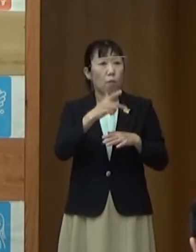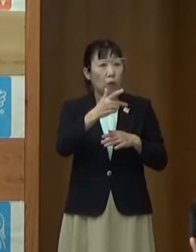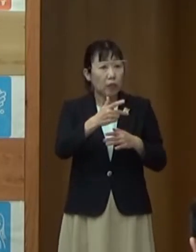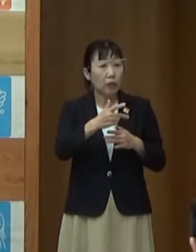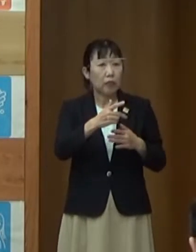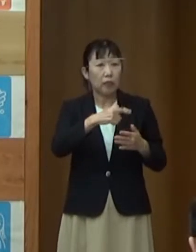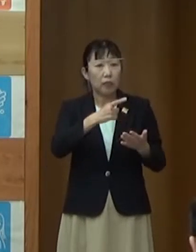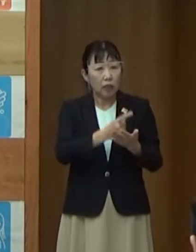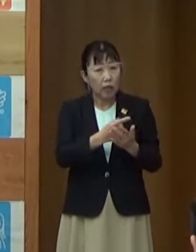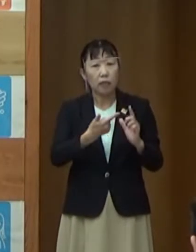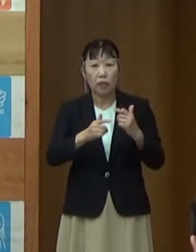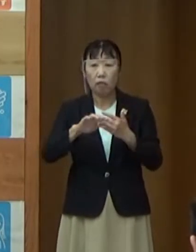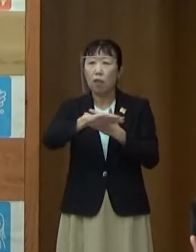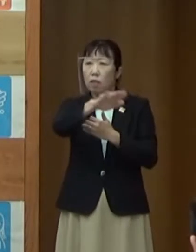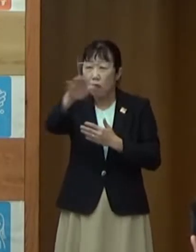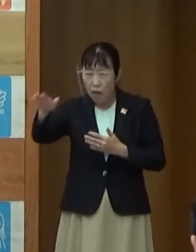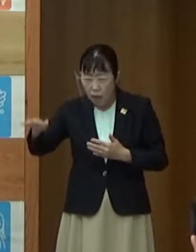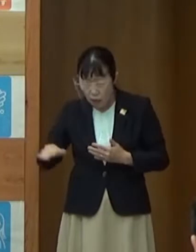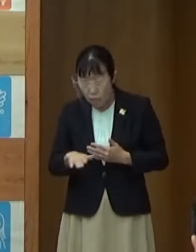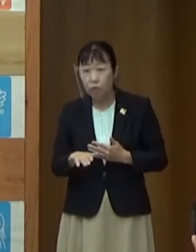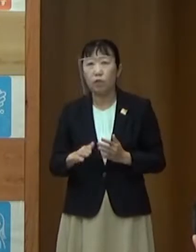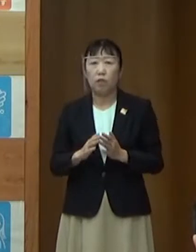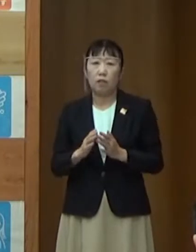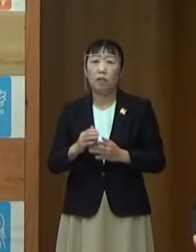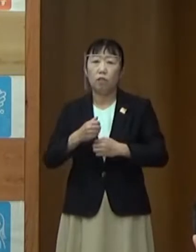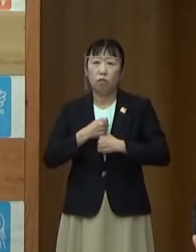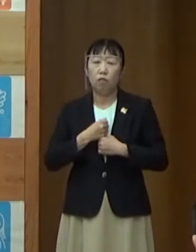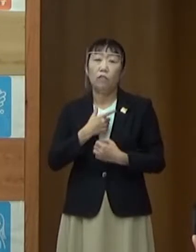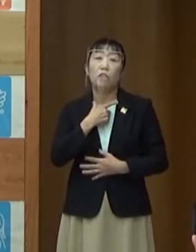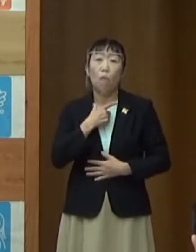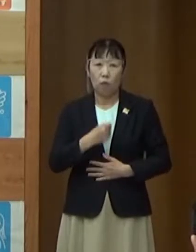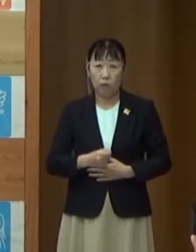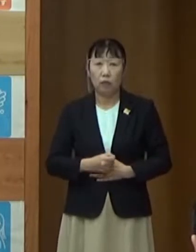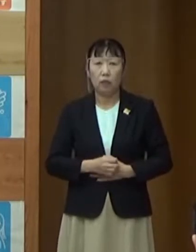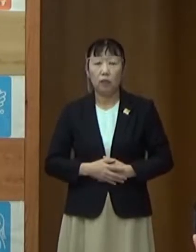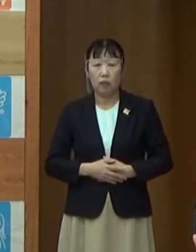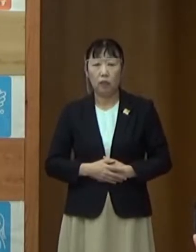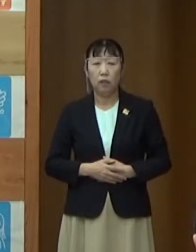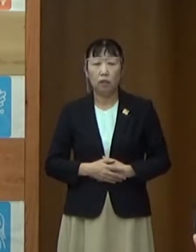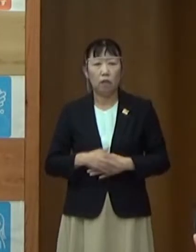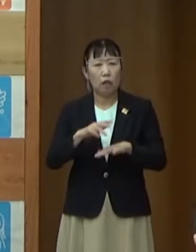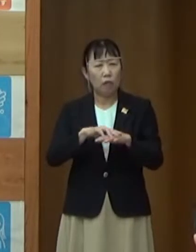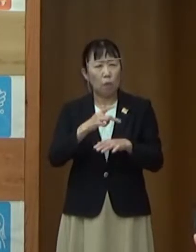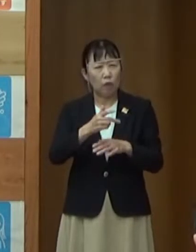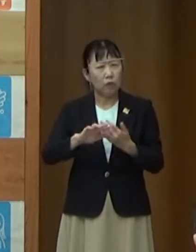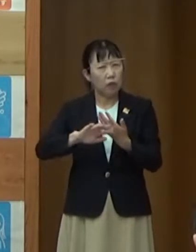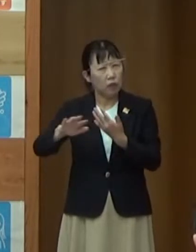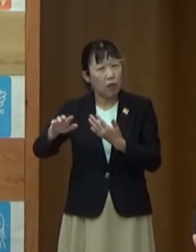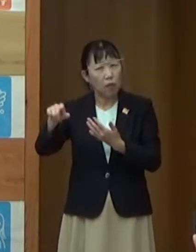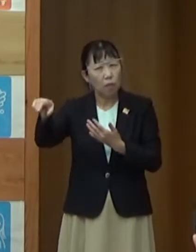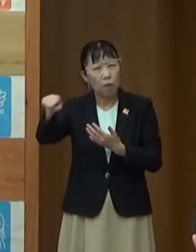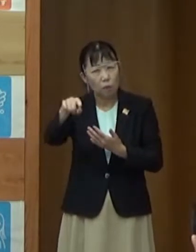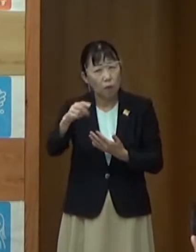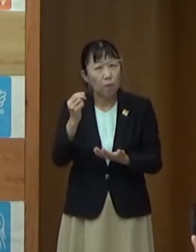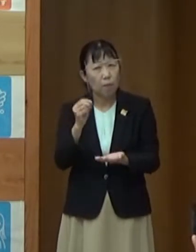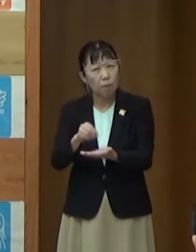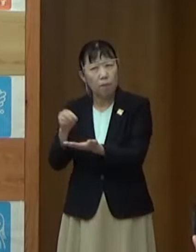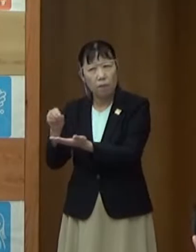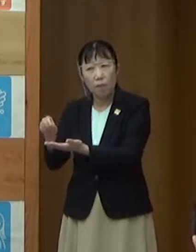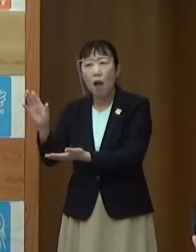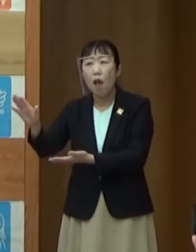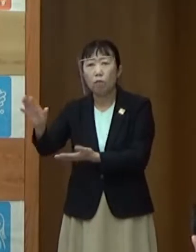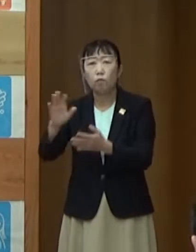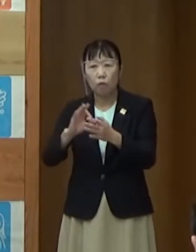ても徹底をしていただきたいと思います。まあ、これは非常に札幌市以外で感染事例増加してますので、ぜ